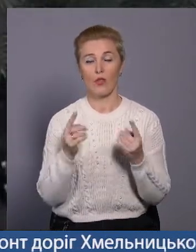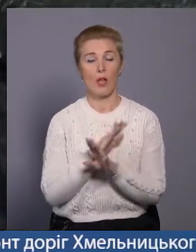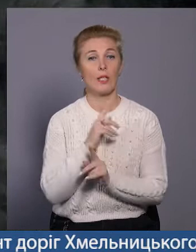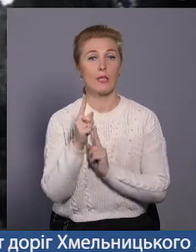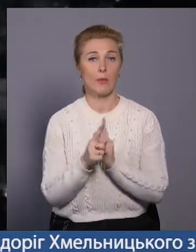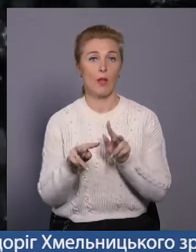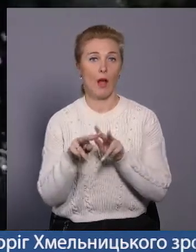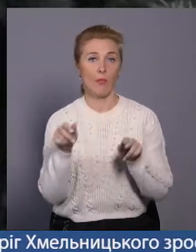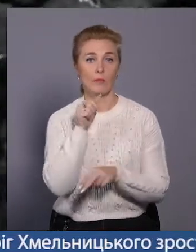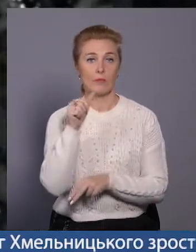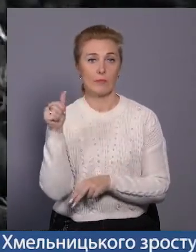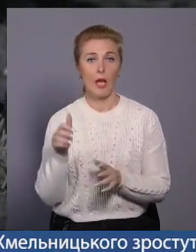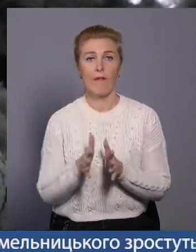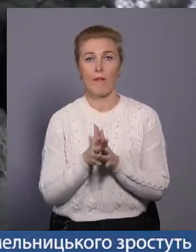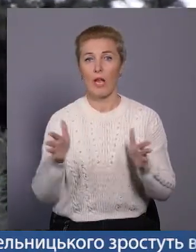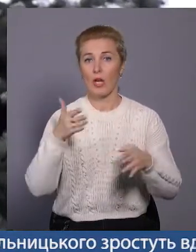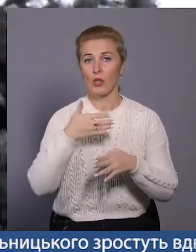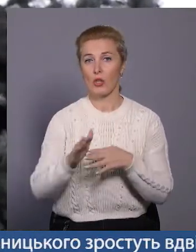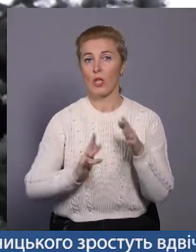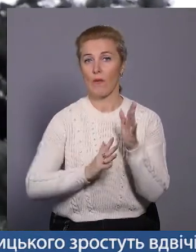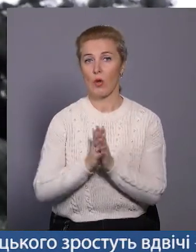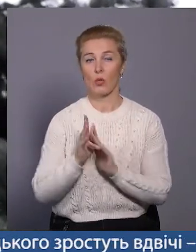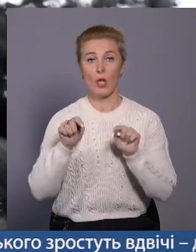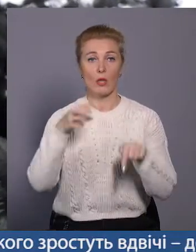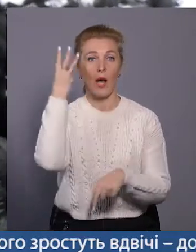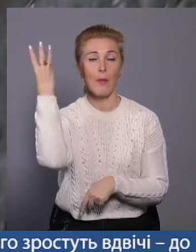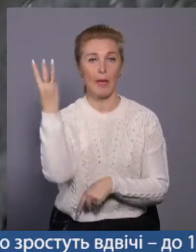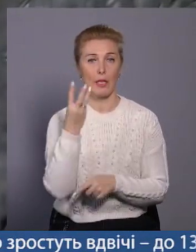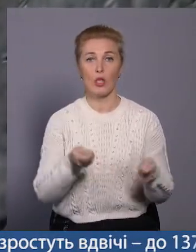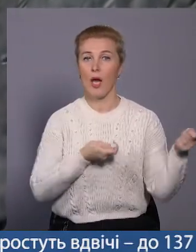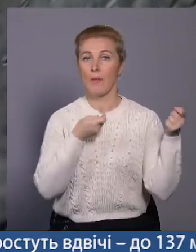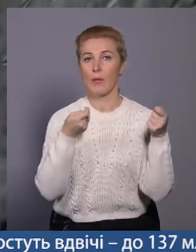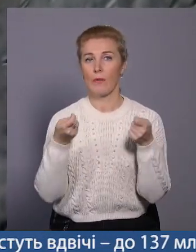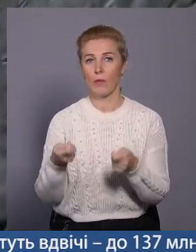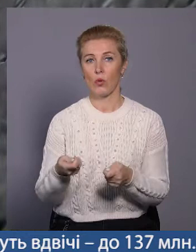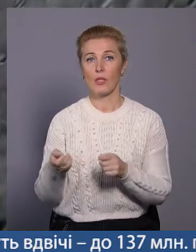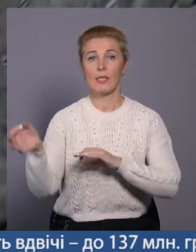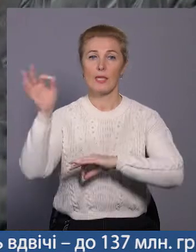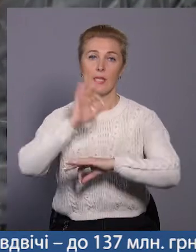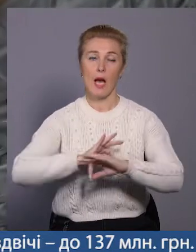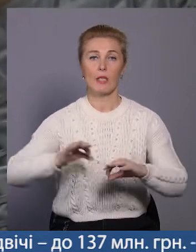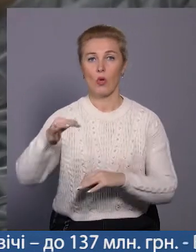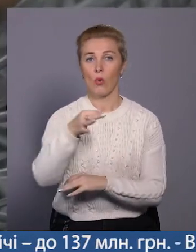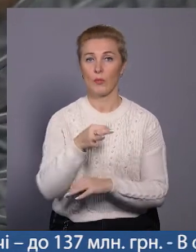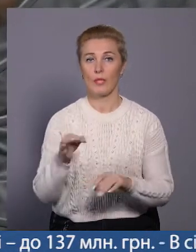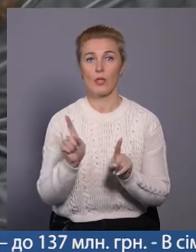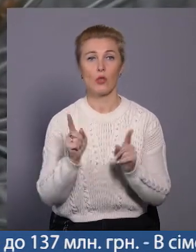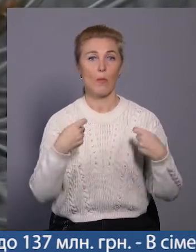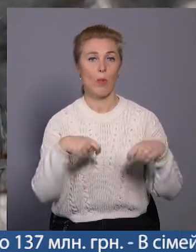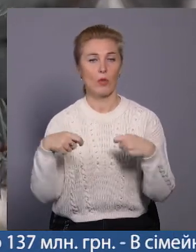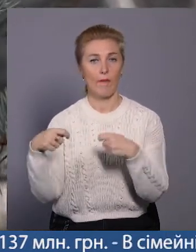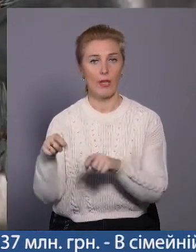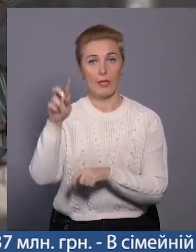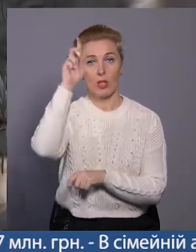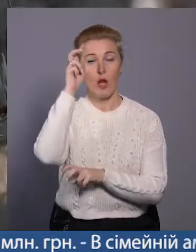минулих роках. Велика частина вирощується на Хмельниччині, привозять за західних областей також у нас продавати.